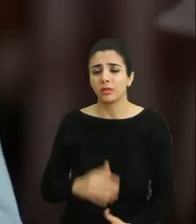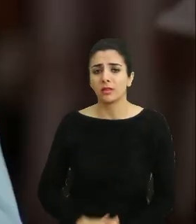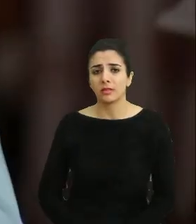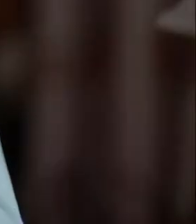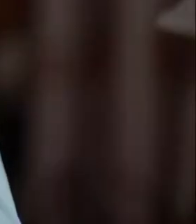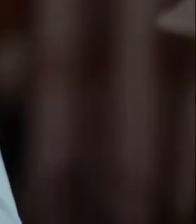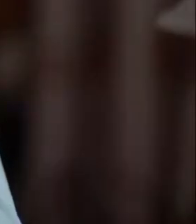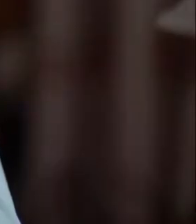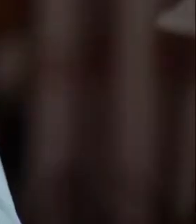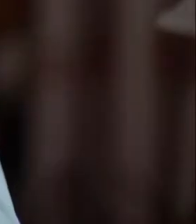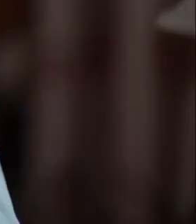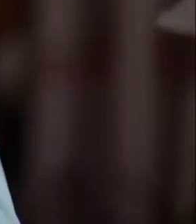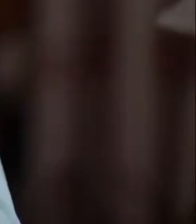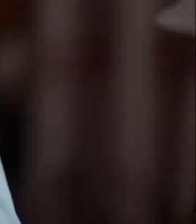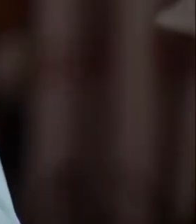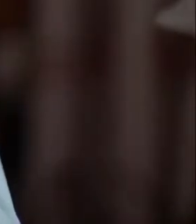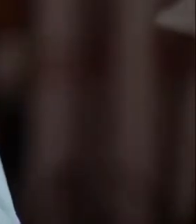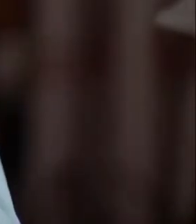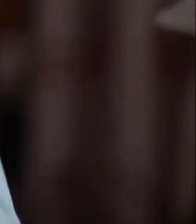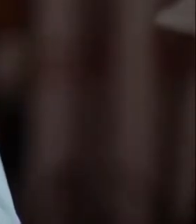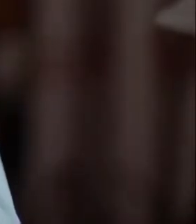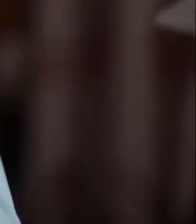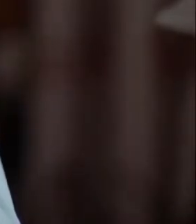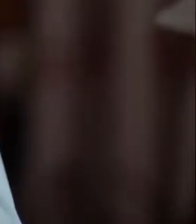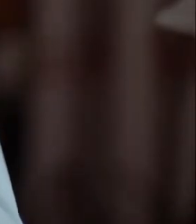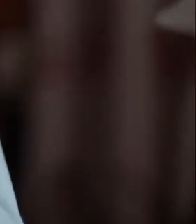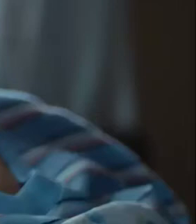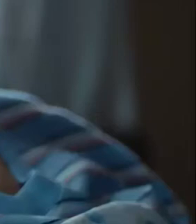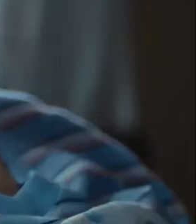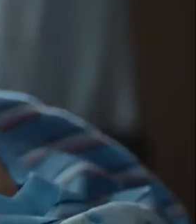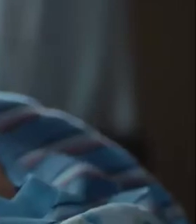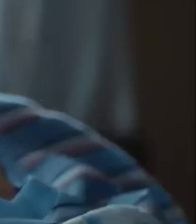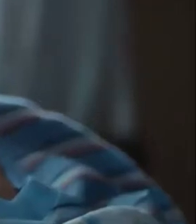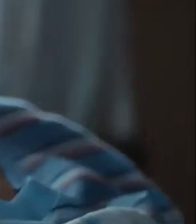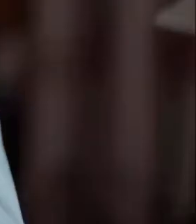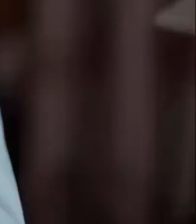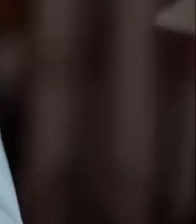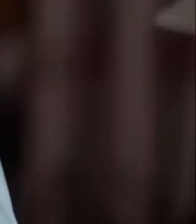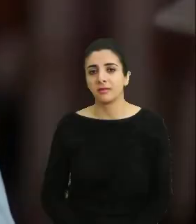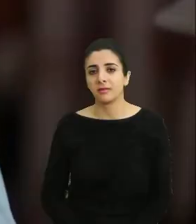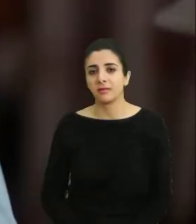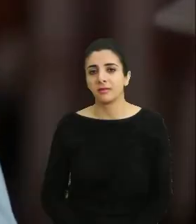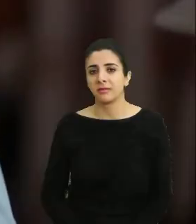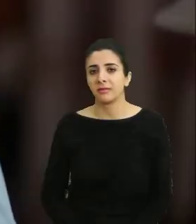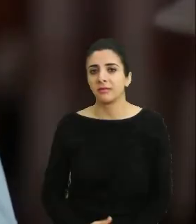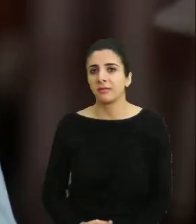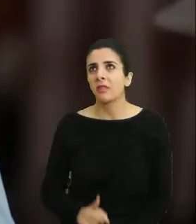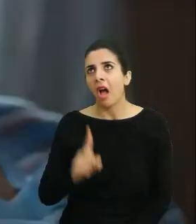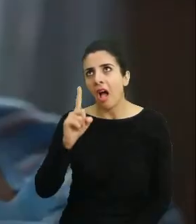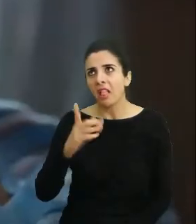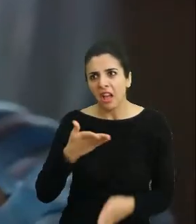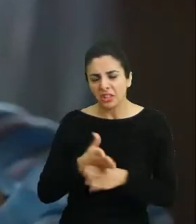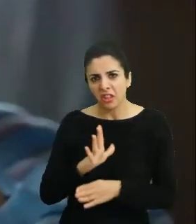Zafer yatağında. Cevat yanı başında oturuyor. O gülünce Zafer de gülüp hayırdır diye kafa salladı. Allah hakikaten var